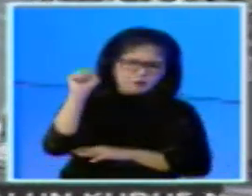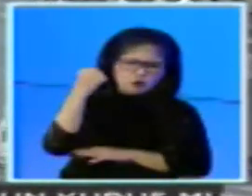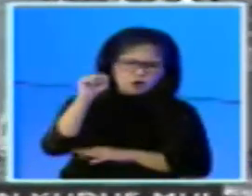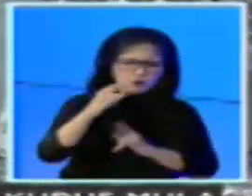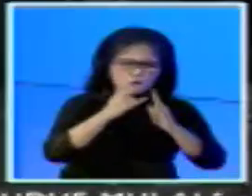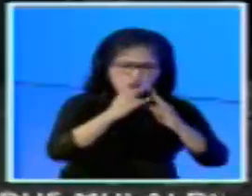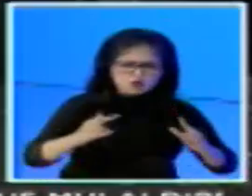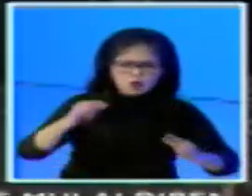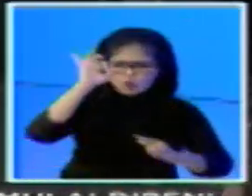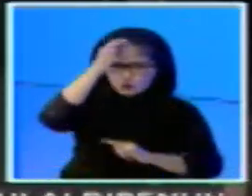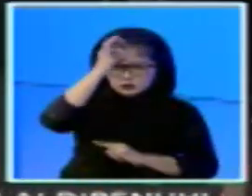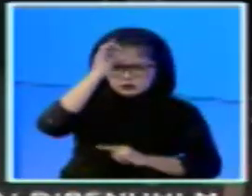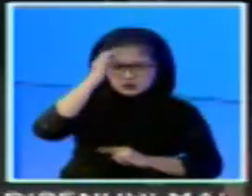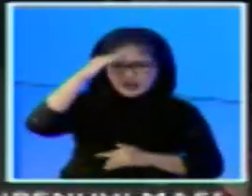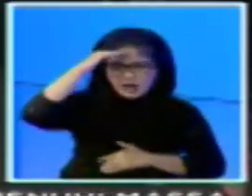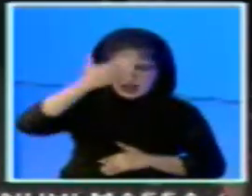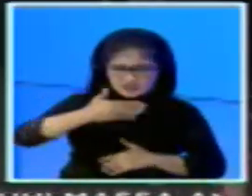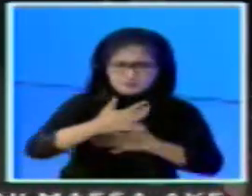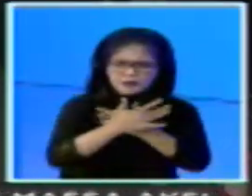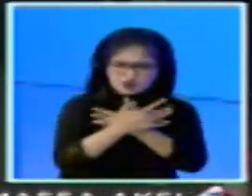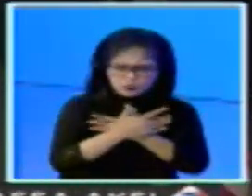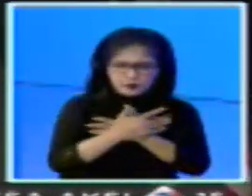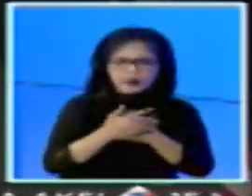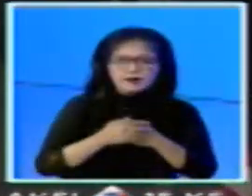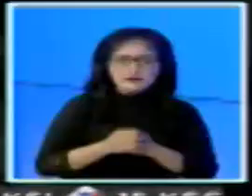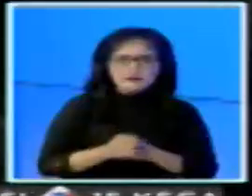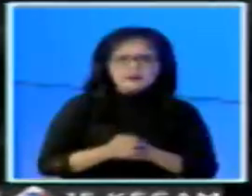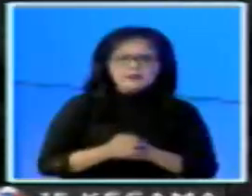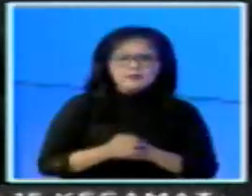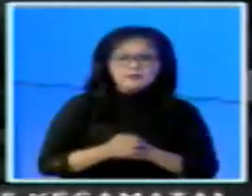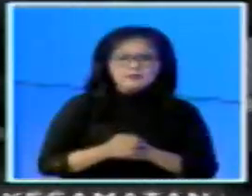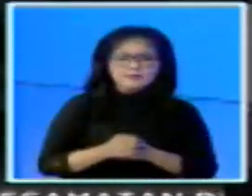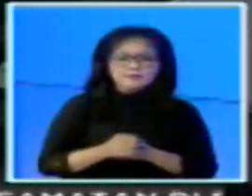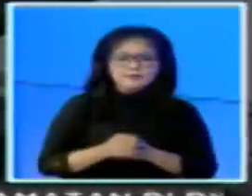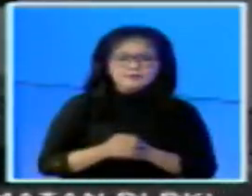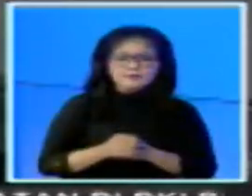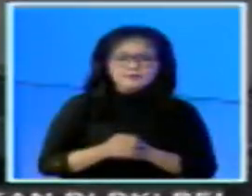hingga rambu lampu lalu lintas. Tim Liputan iNews melaporkan.